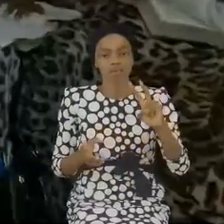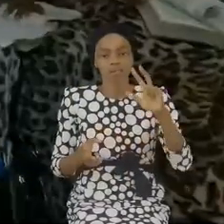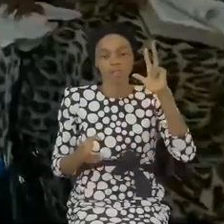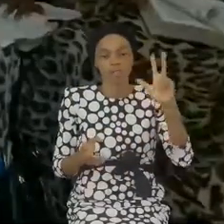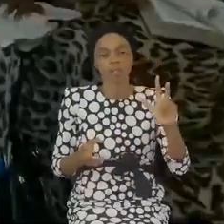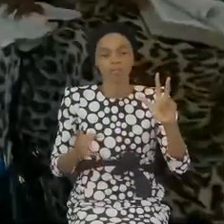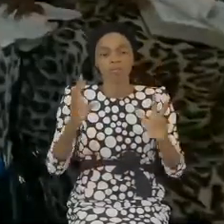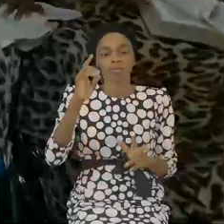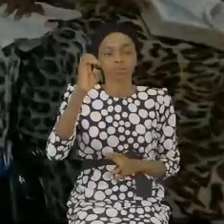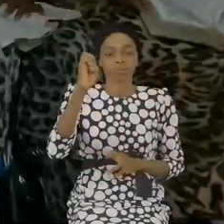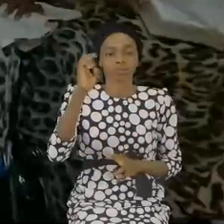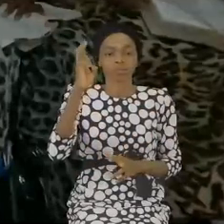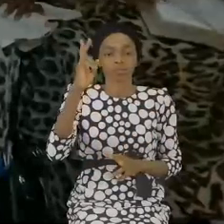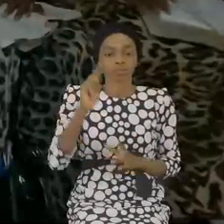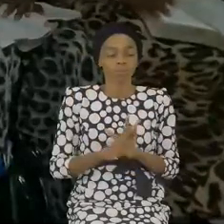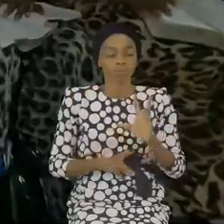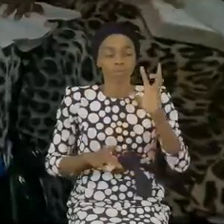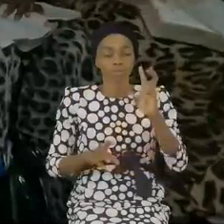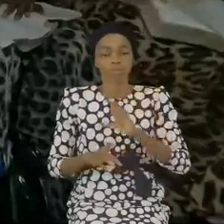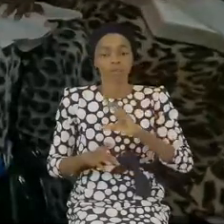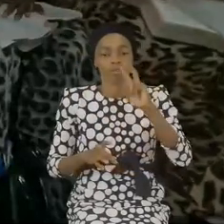6, 23.